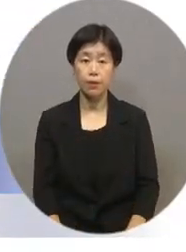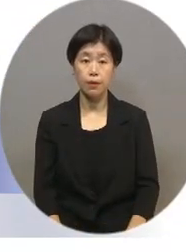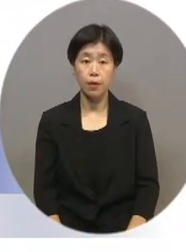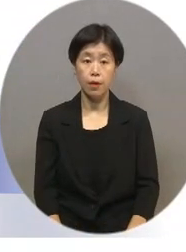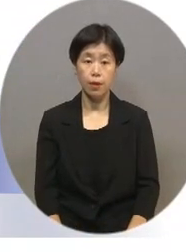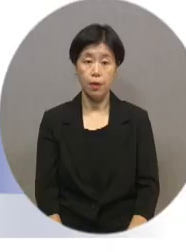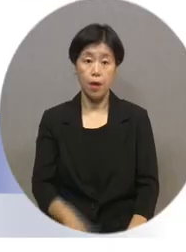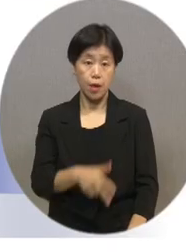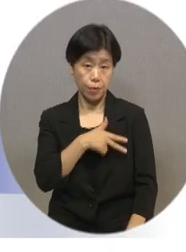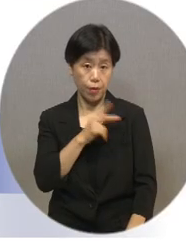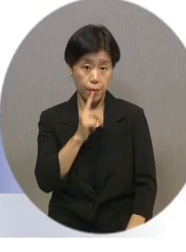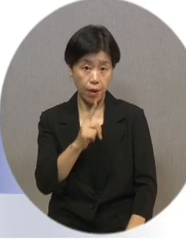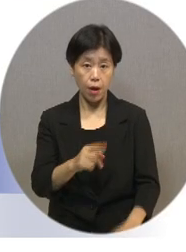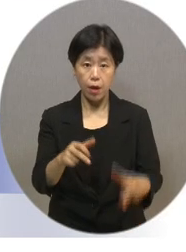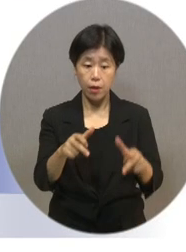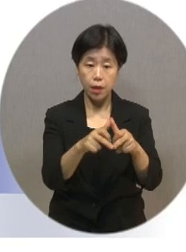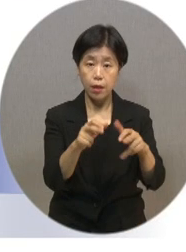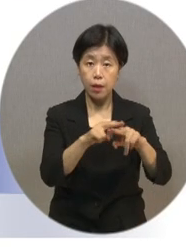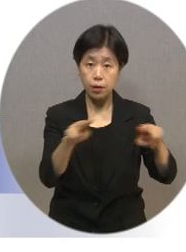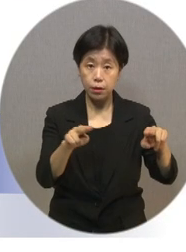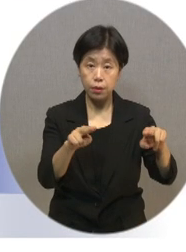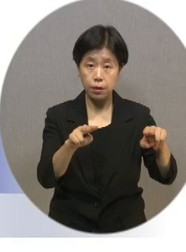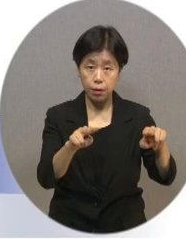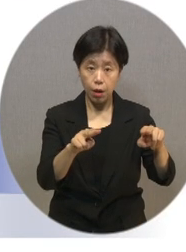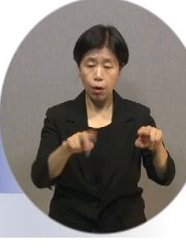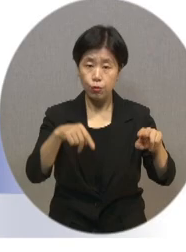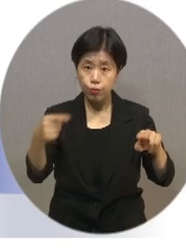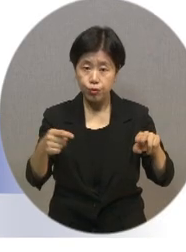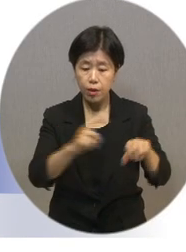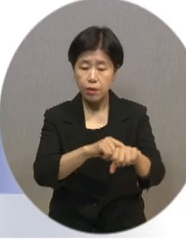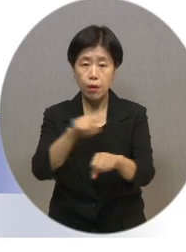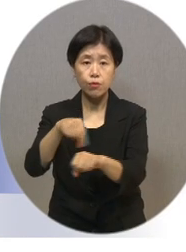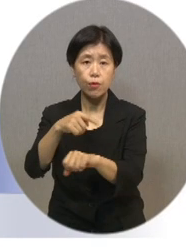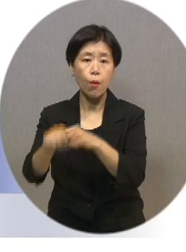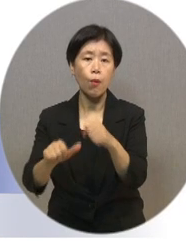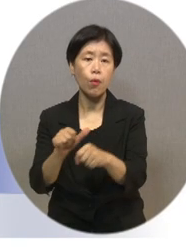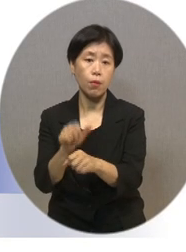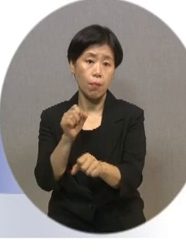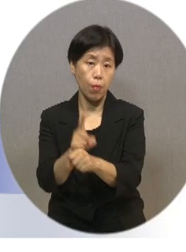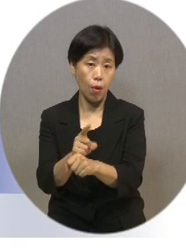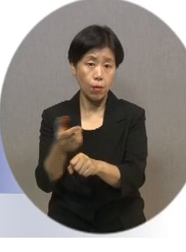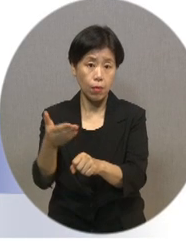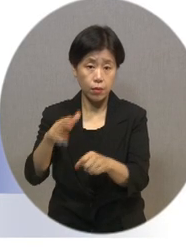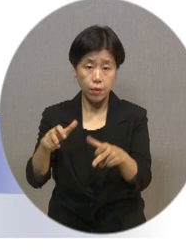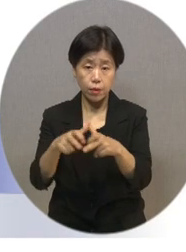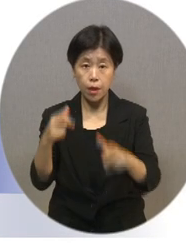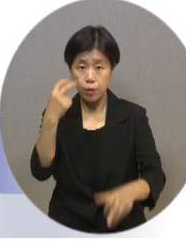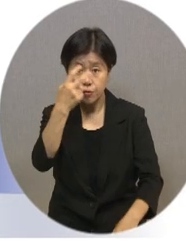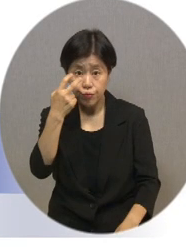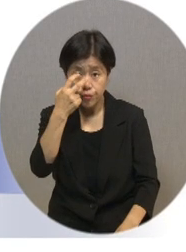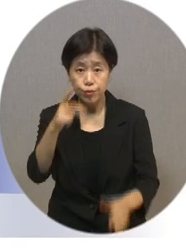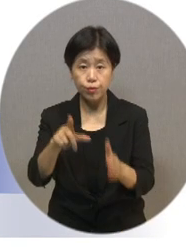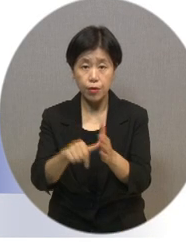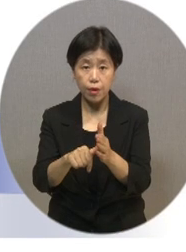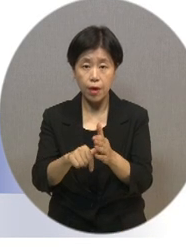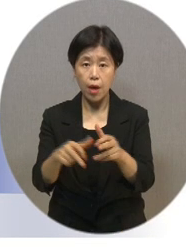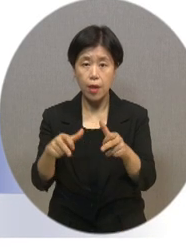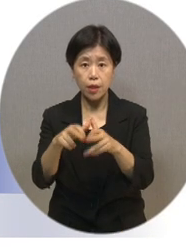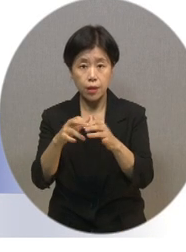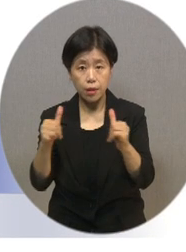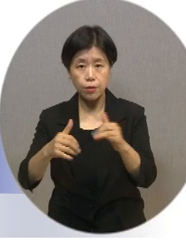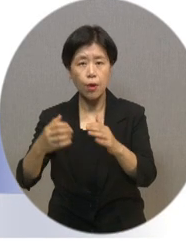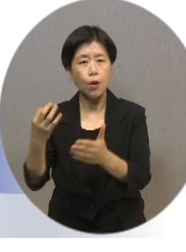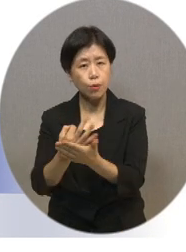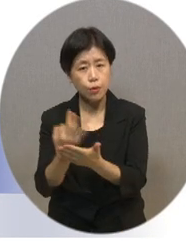서연은 장애등급제 폐지 이후 5년이라는 시간 흘렀나 장애인 실태조사에서 장애인 가구의 소득과 경제